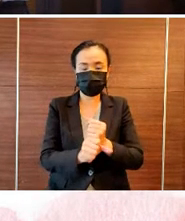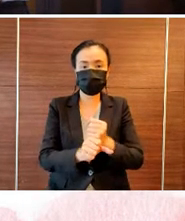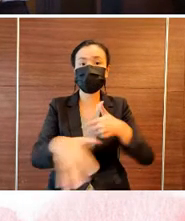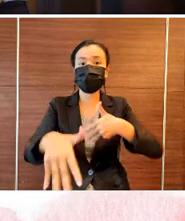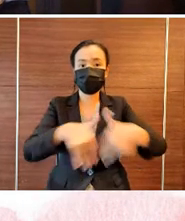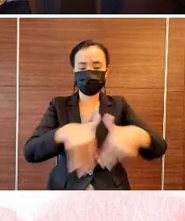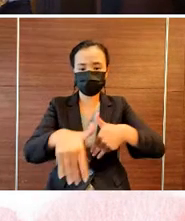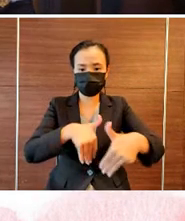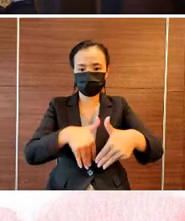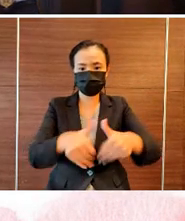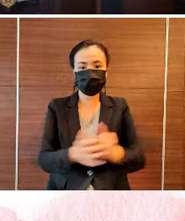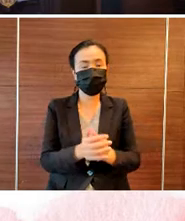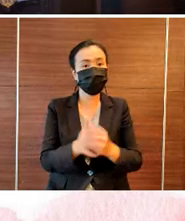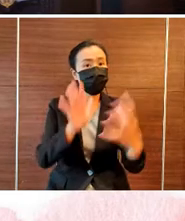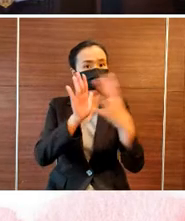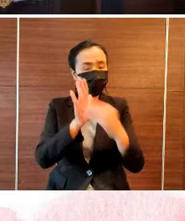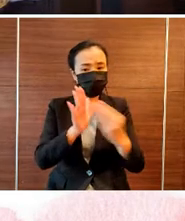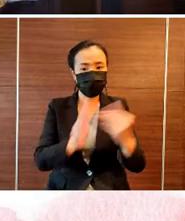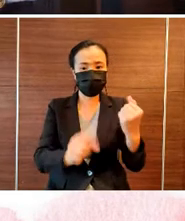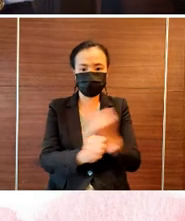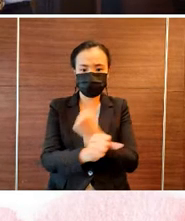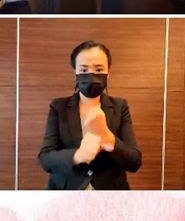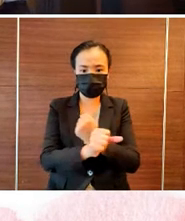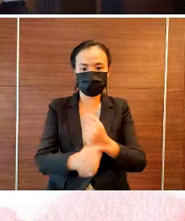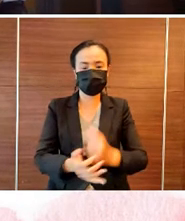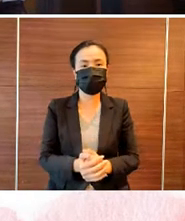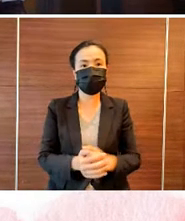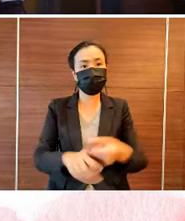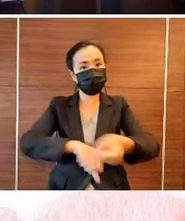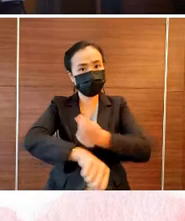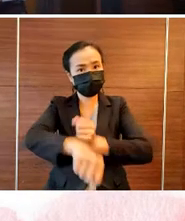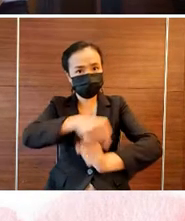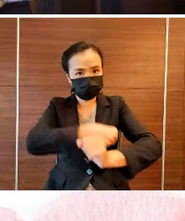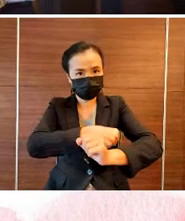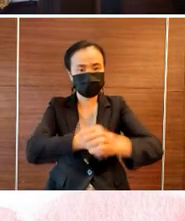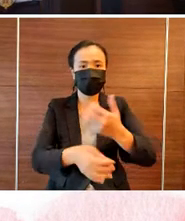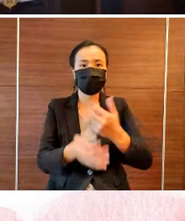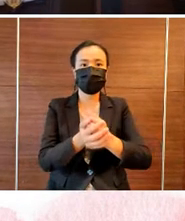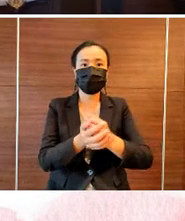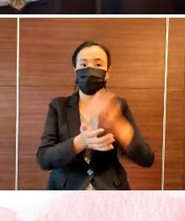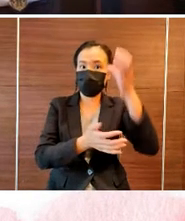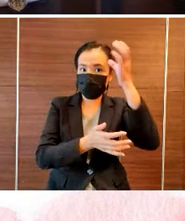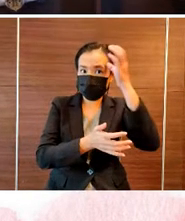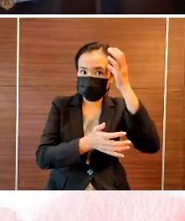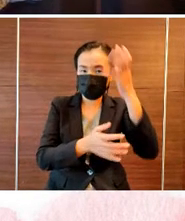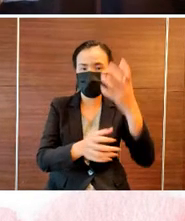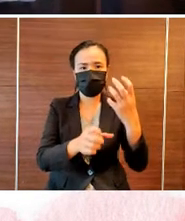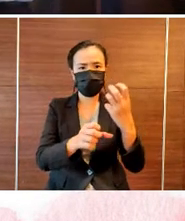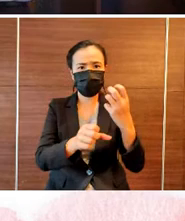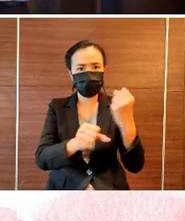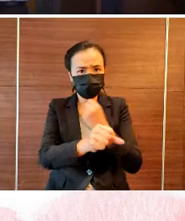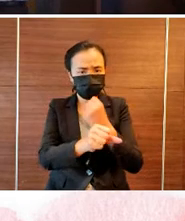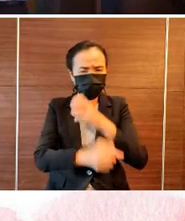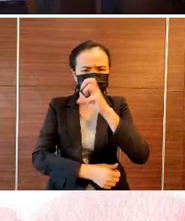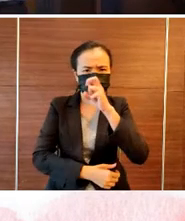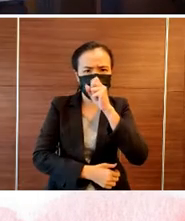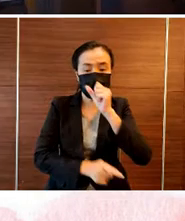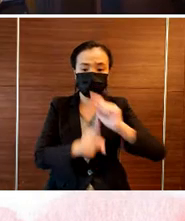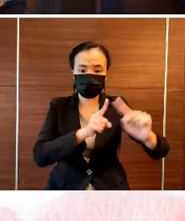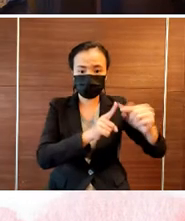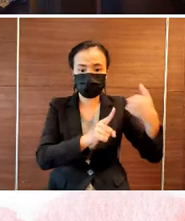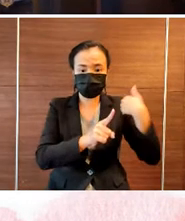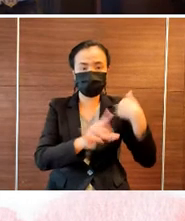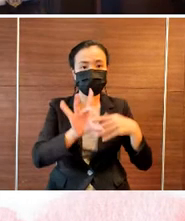มชนนะครับที่รับการฝึกอบรมนะทั้งภาคทฤษฎีนะครับภาคปฏิบัติมีการสอบอย่างเต็มที่เลยครับต้